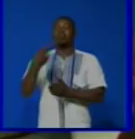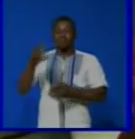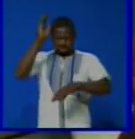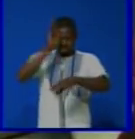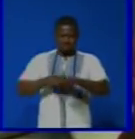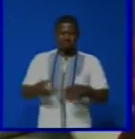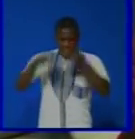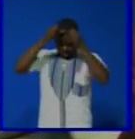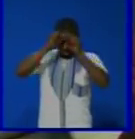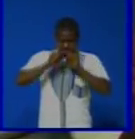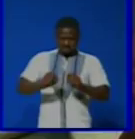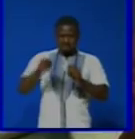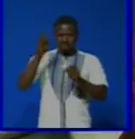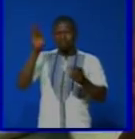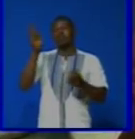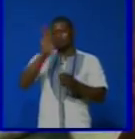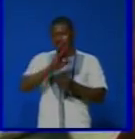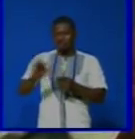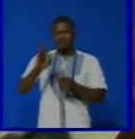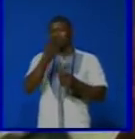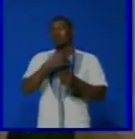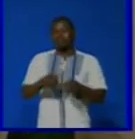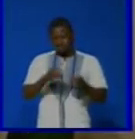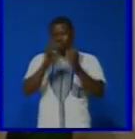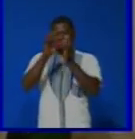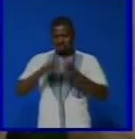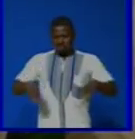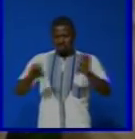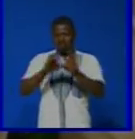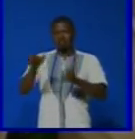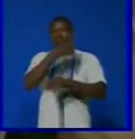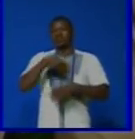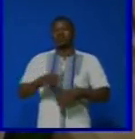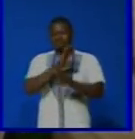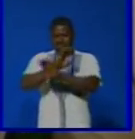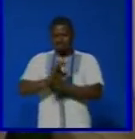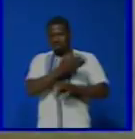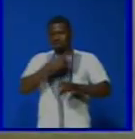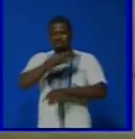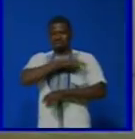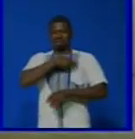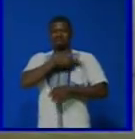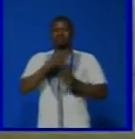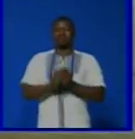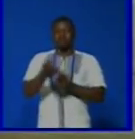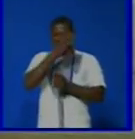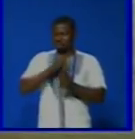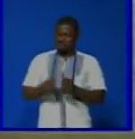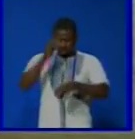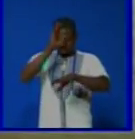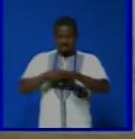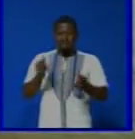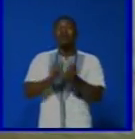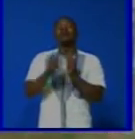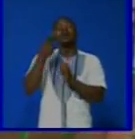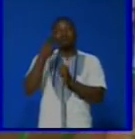Faso aux différentes communautés coutumières et religieuses. Un appel à travers lequel